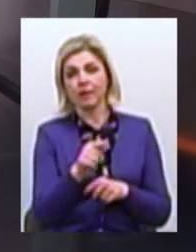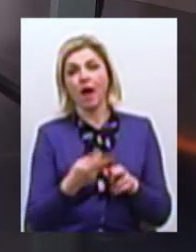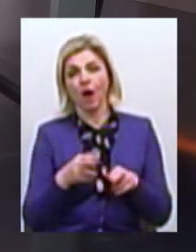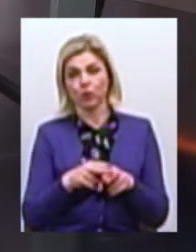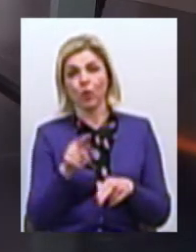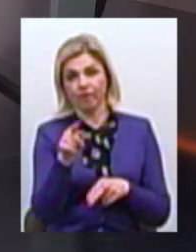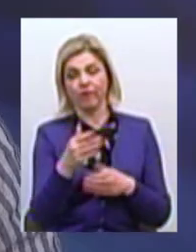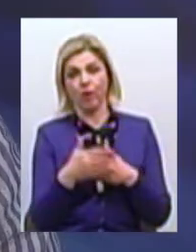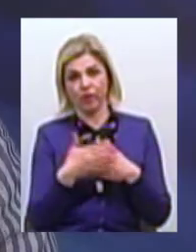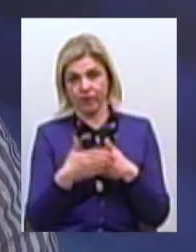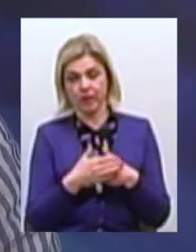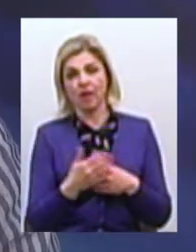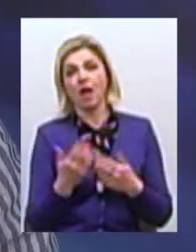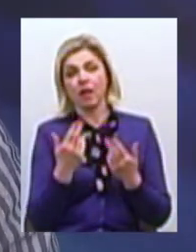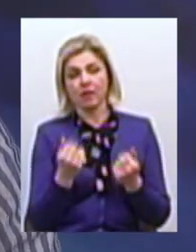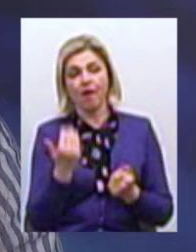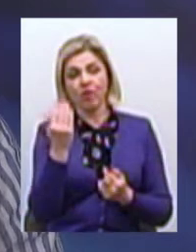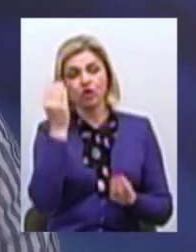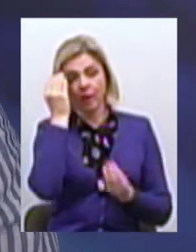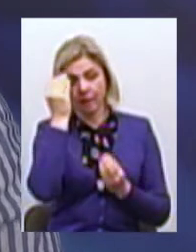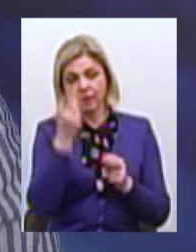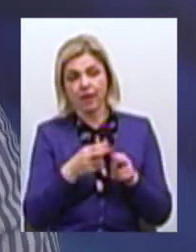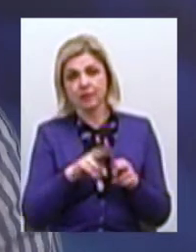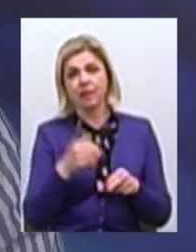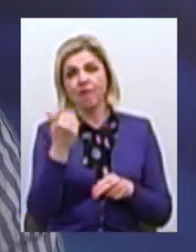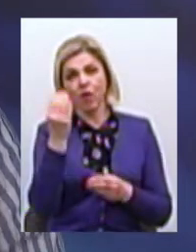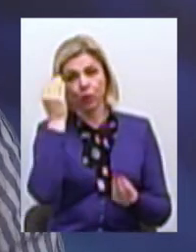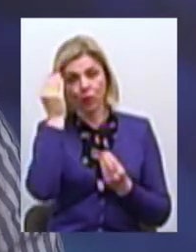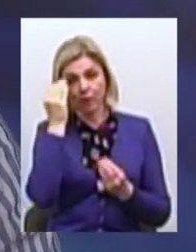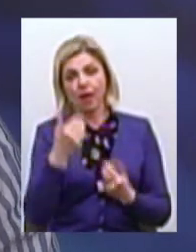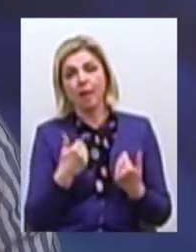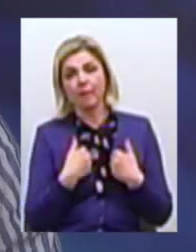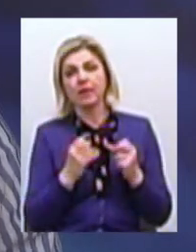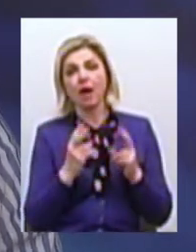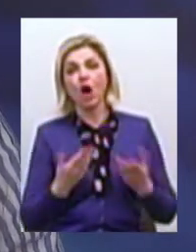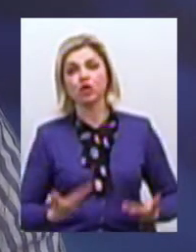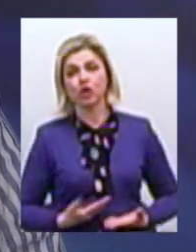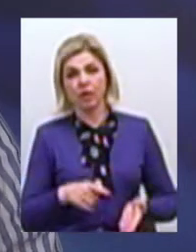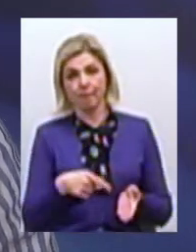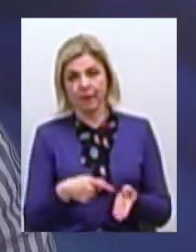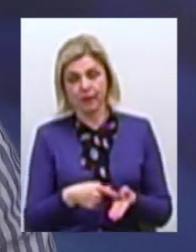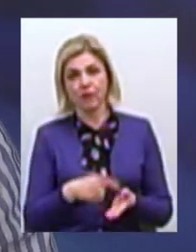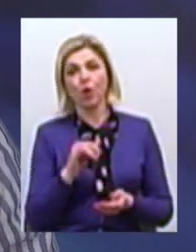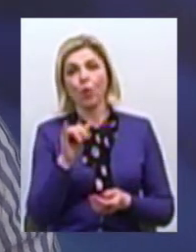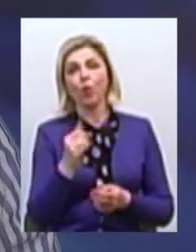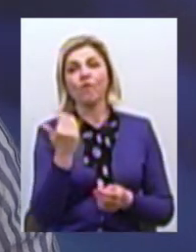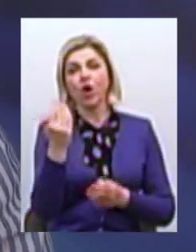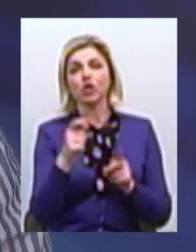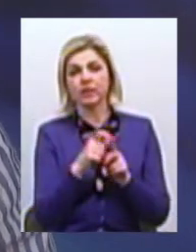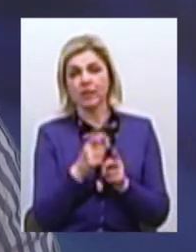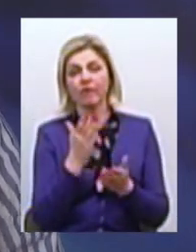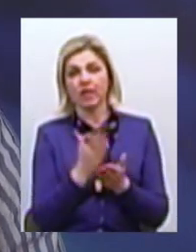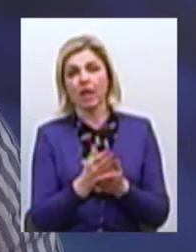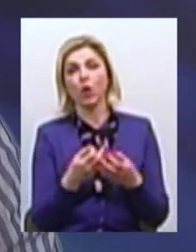звинувачуєте. Ну, Олександр, звичайно, ваші думки – то ваші думки. Мені ж, знаєте, як мешканцю міста, у якого, з ваших слів, є